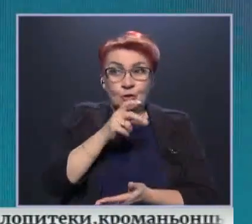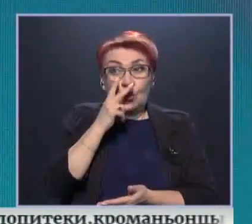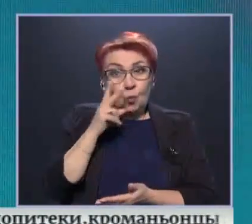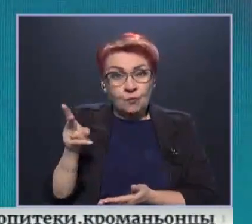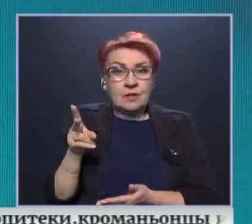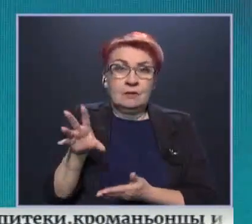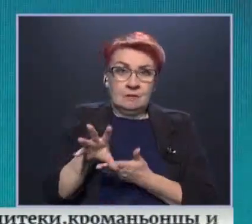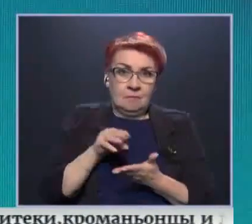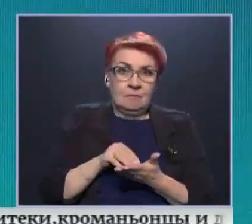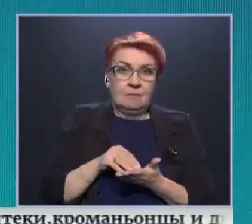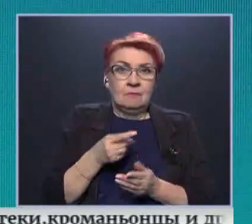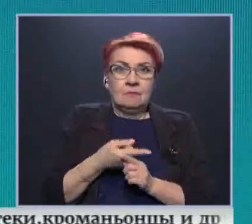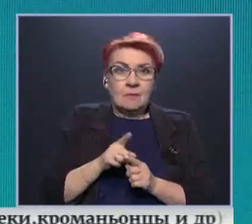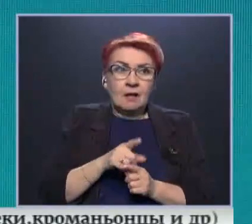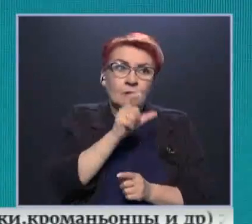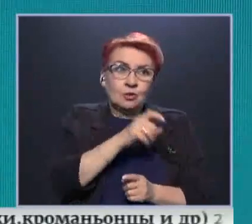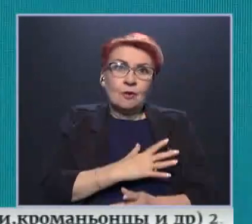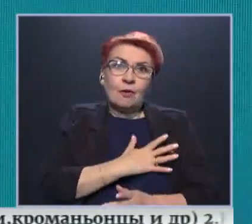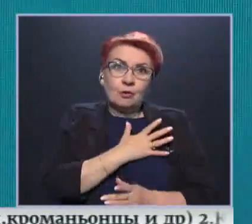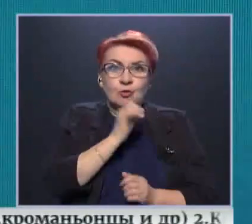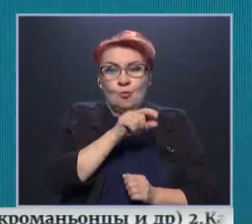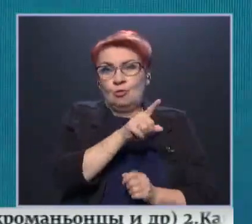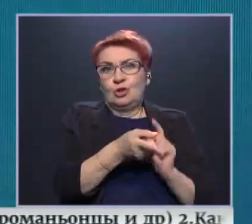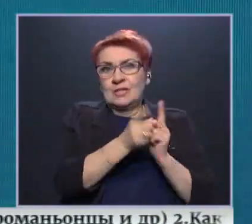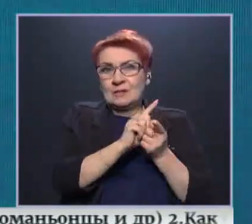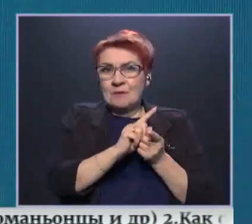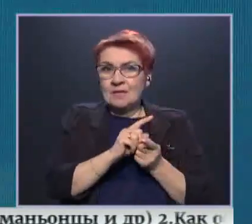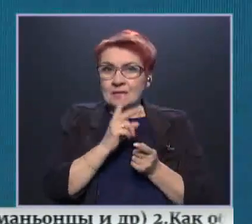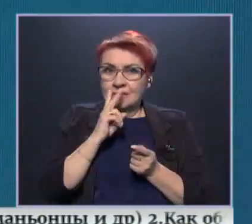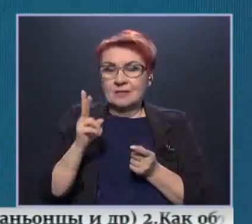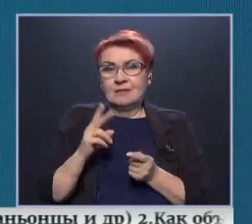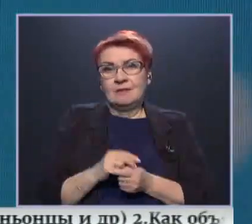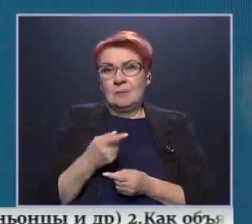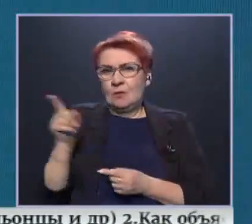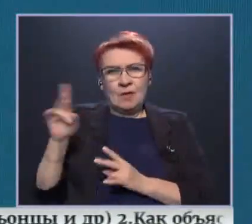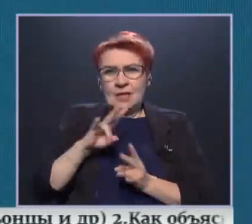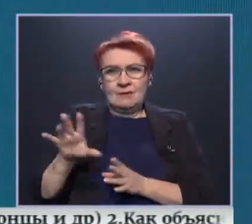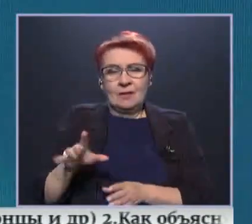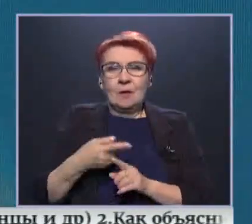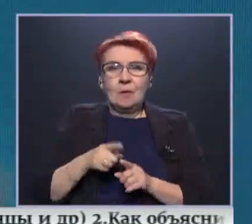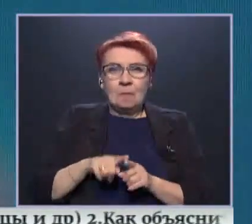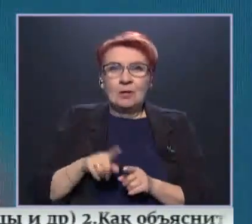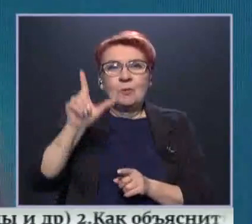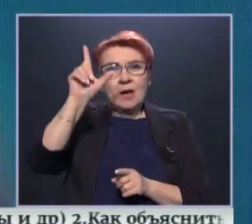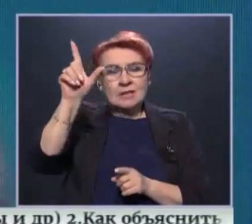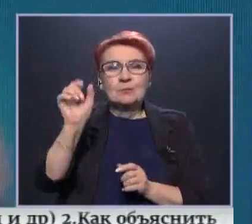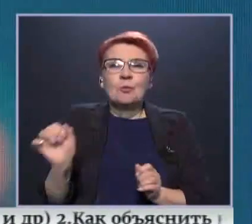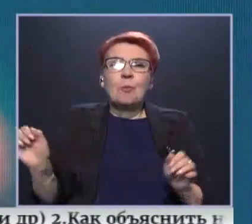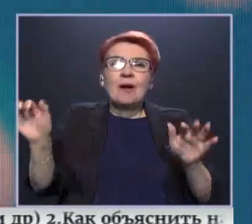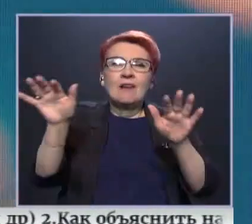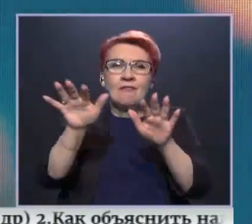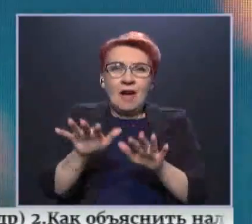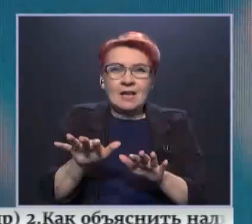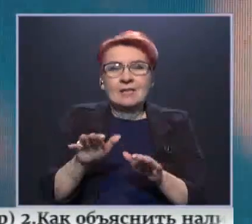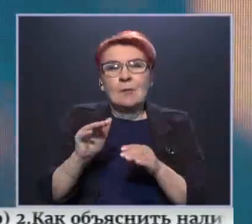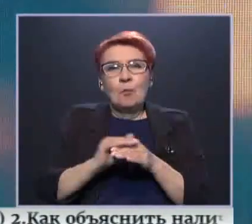он тоже воодушевится, что и он может исправиться. Потом иногда Господь покрывает, на самом деле покрывает по